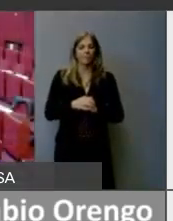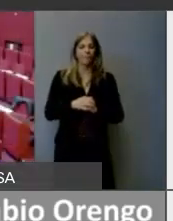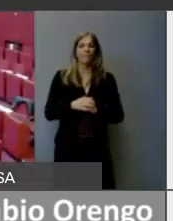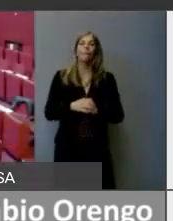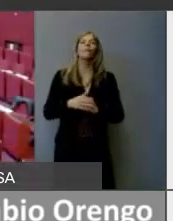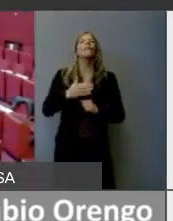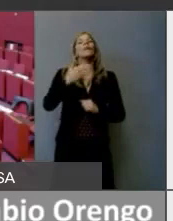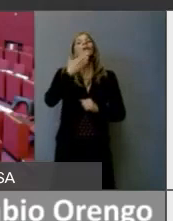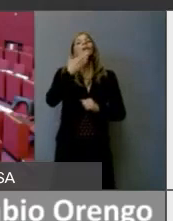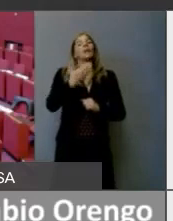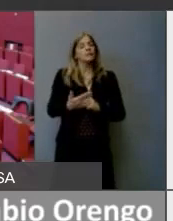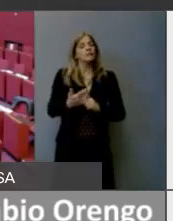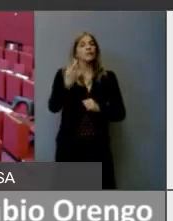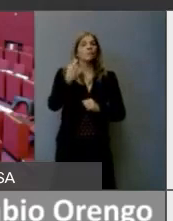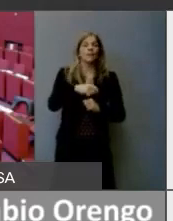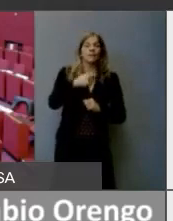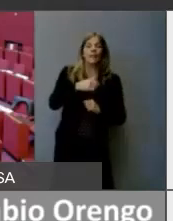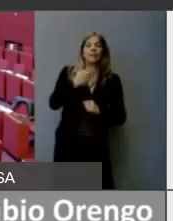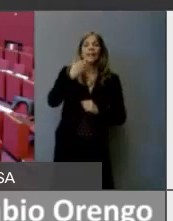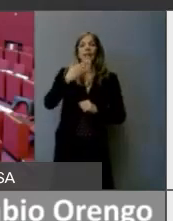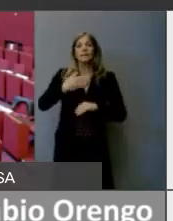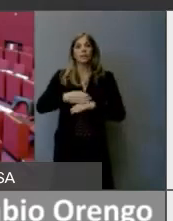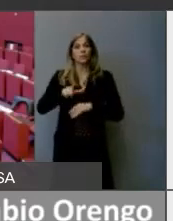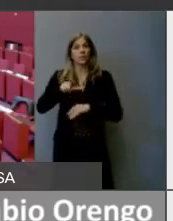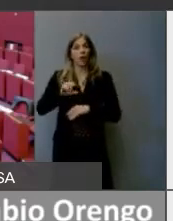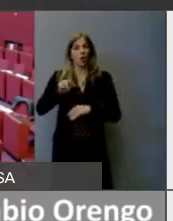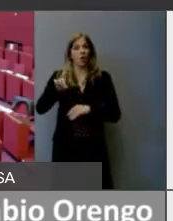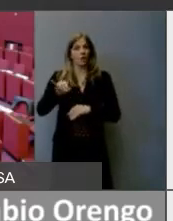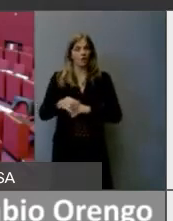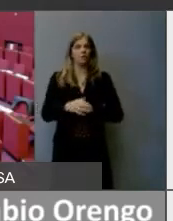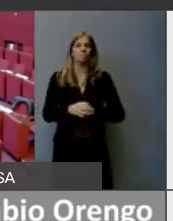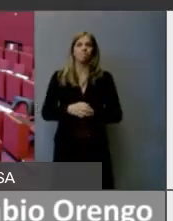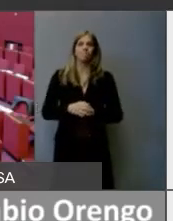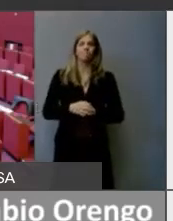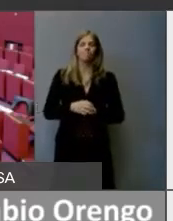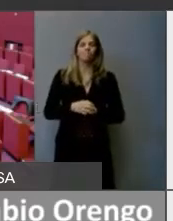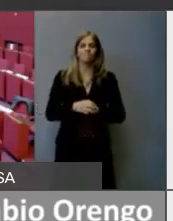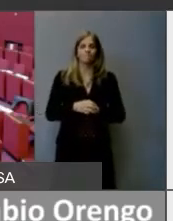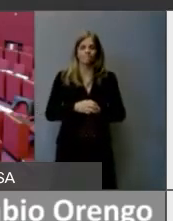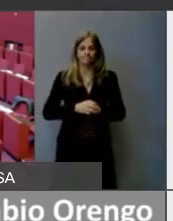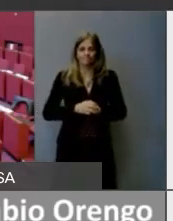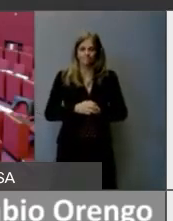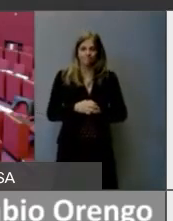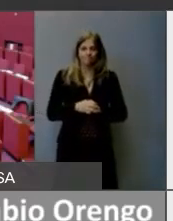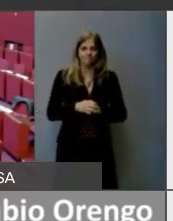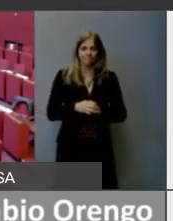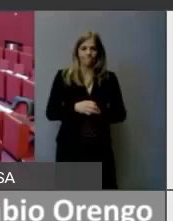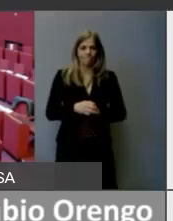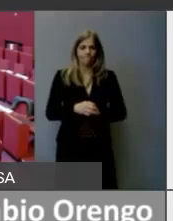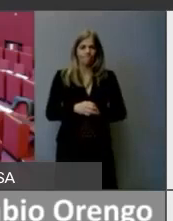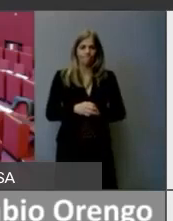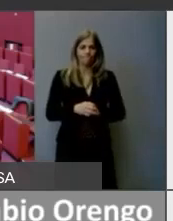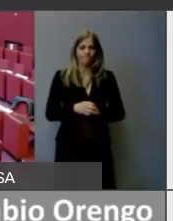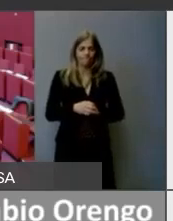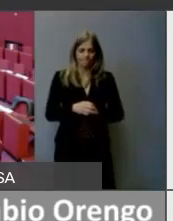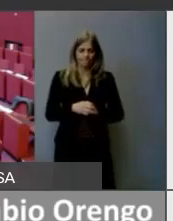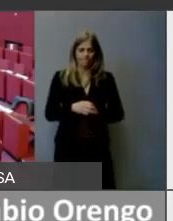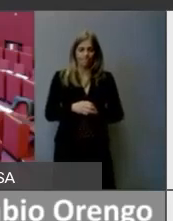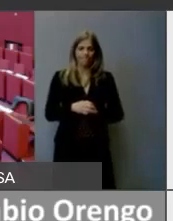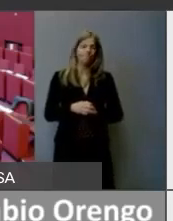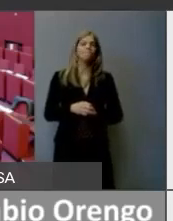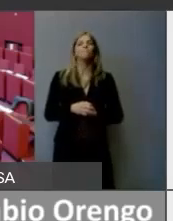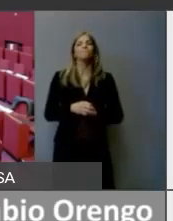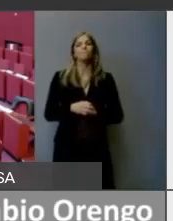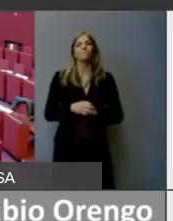Grazie presidente, grazie consigliera Lodi. Condividiamo il fatto che partiamo da